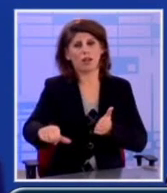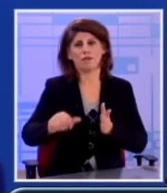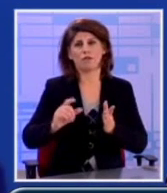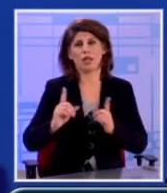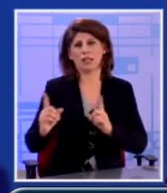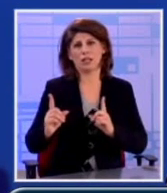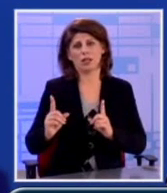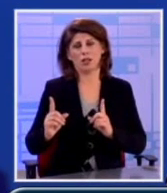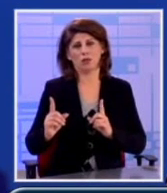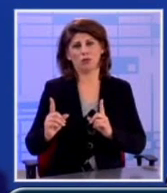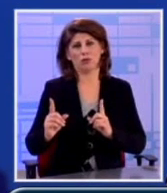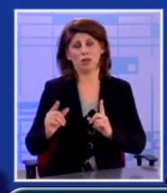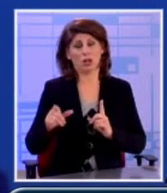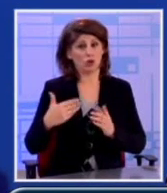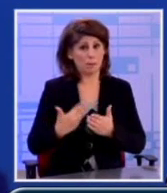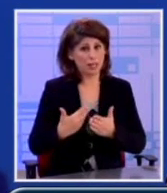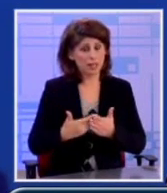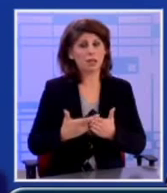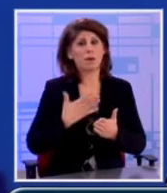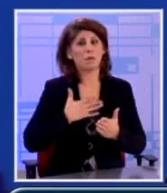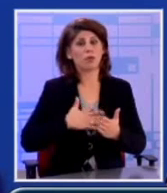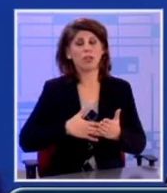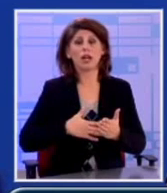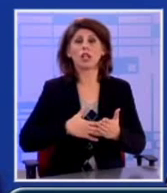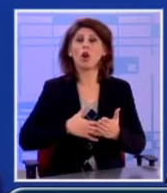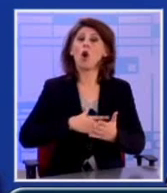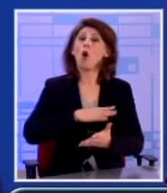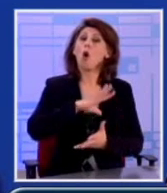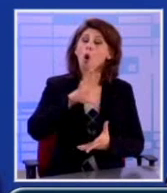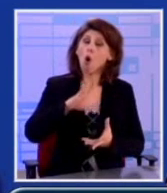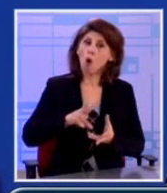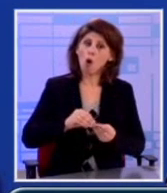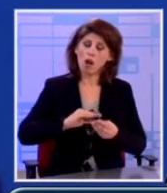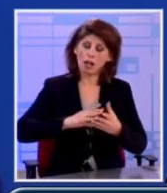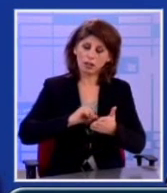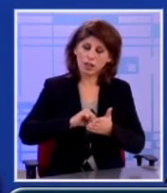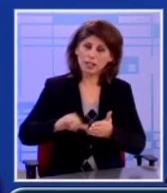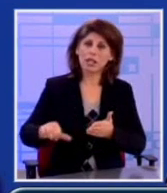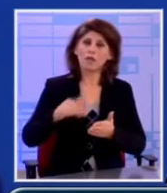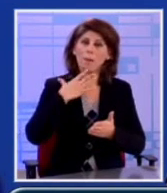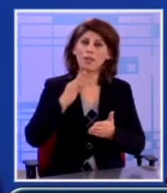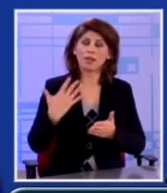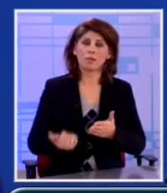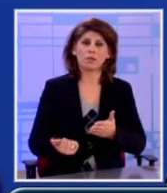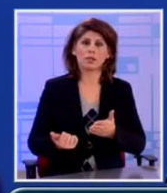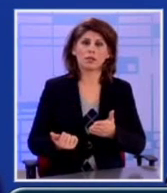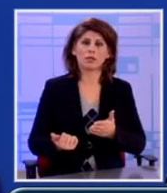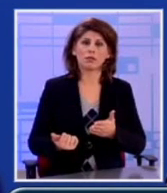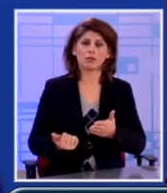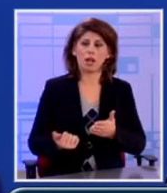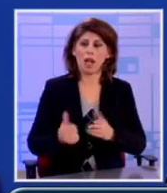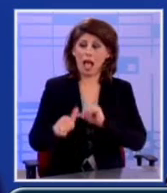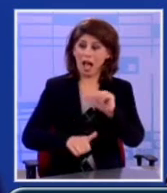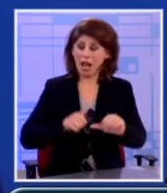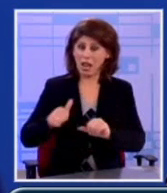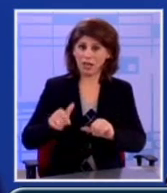του. Το επιχείρημα που θέλει όλα να εξαλείφονται επειδή υπήρξε αναδοχή, θα μου